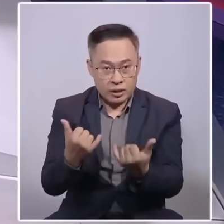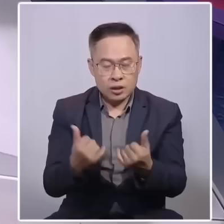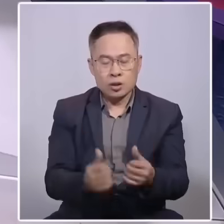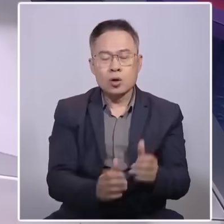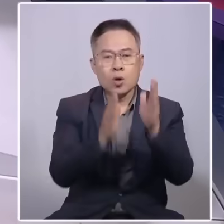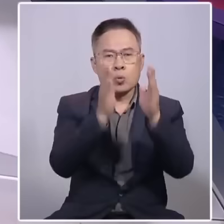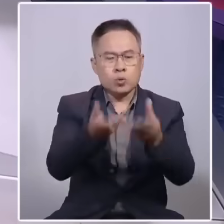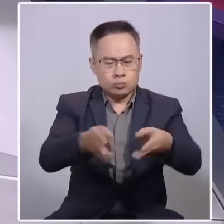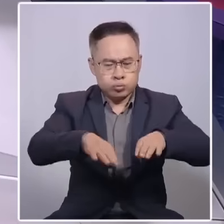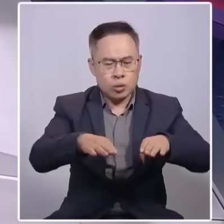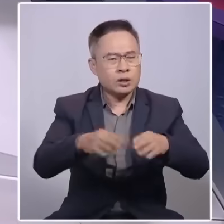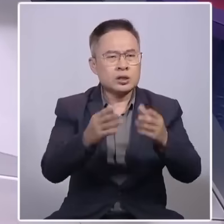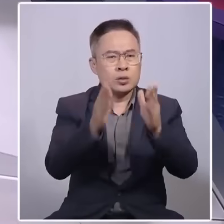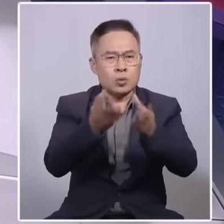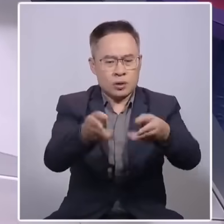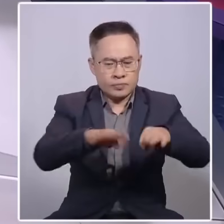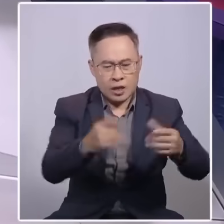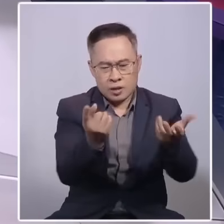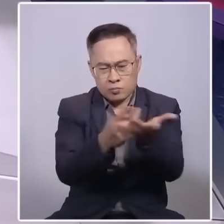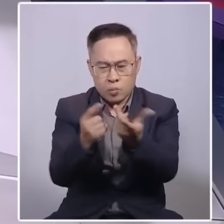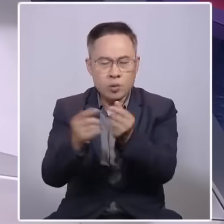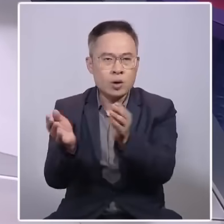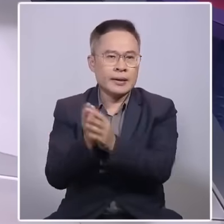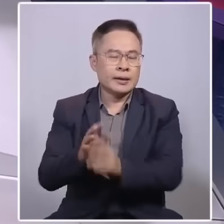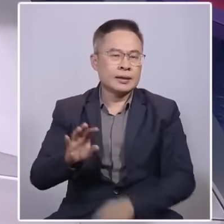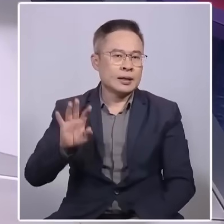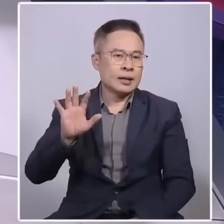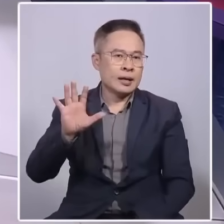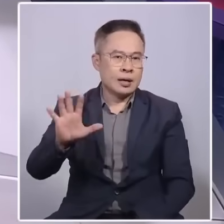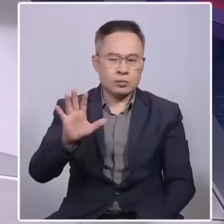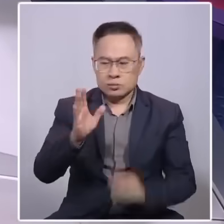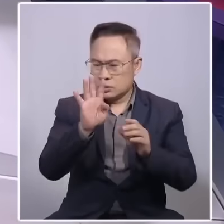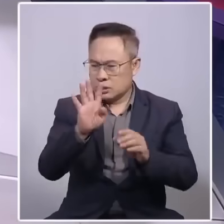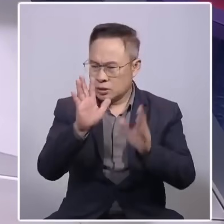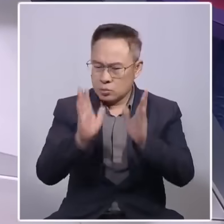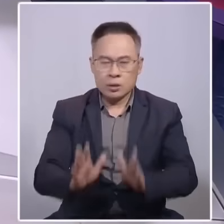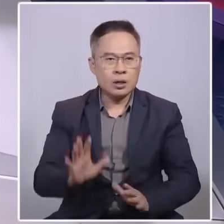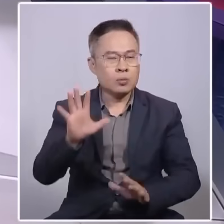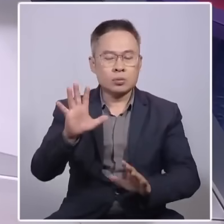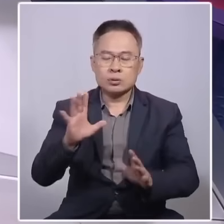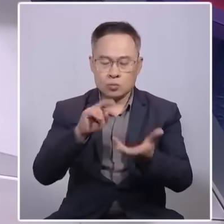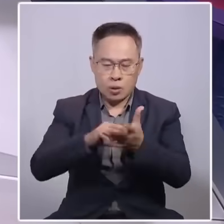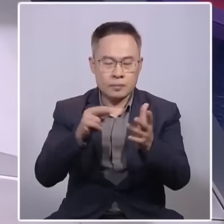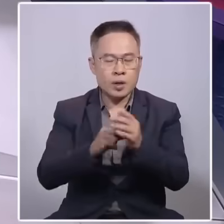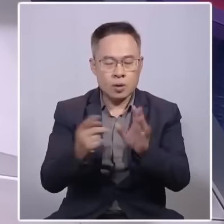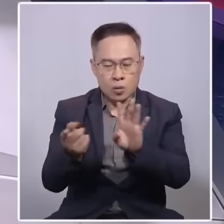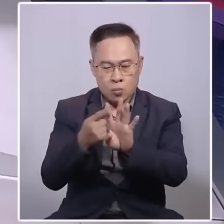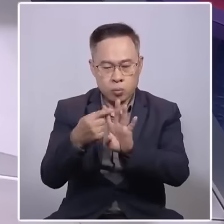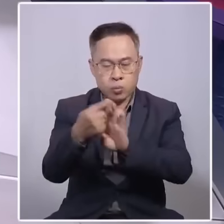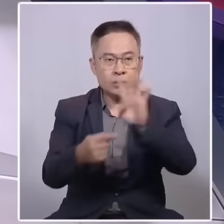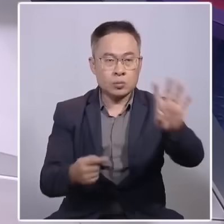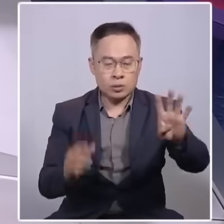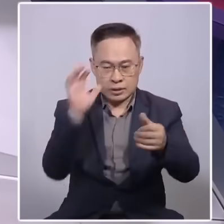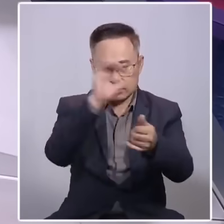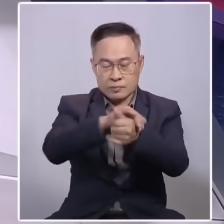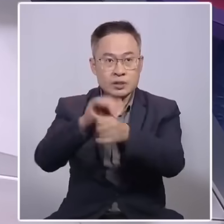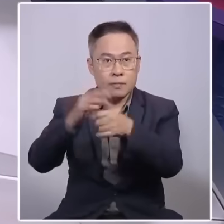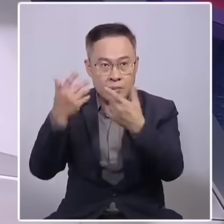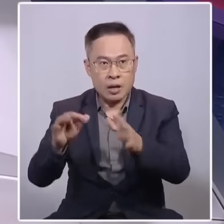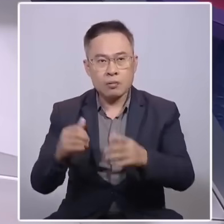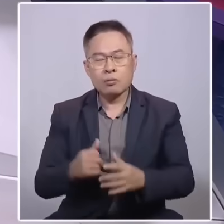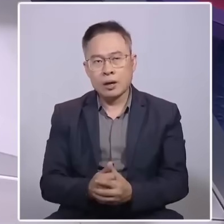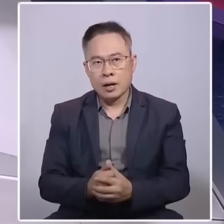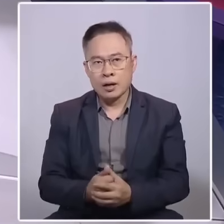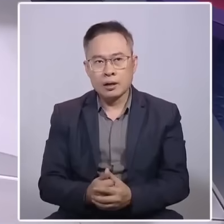แล้วนะคะแล้วก็รวมทั้งมีการรายงานตัวของคนล่าสุดเข้ามาว่าจะเข้ามอบตัวในวันนี้ก็คือนายหนอนแต่ว่าลูกน้อง